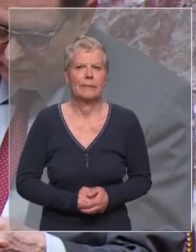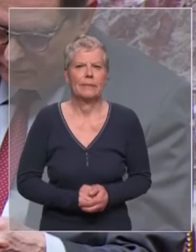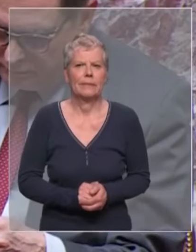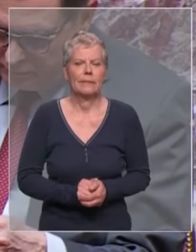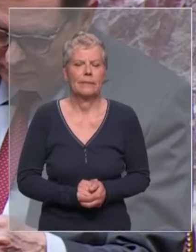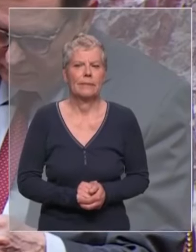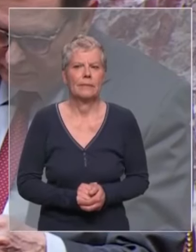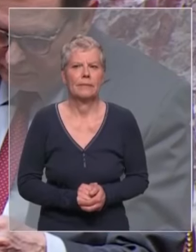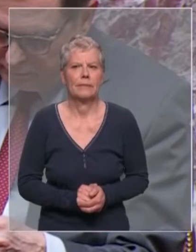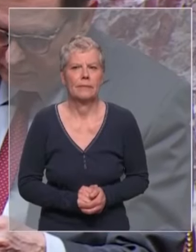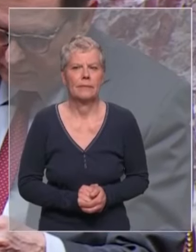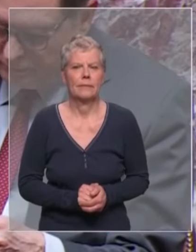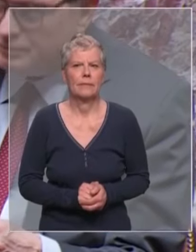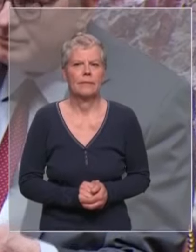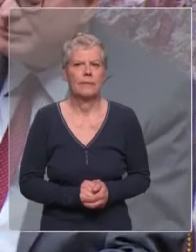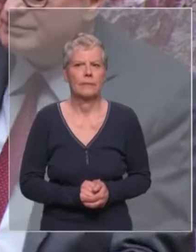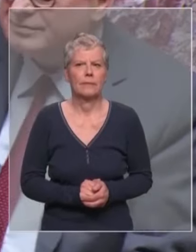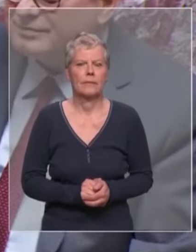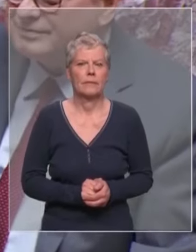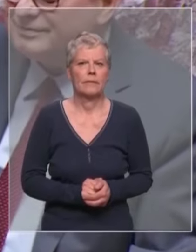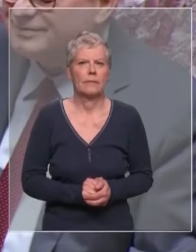Souveraineté alimentaire.